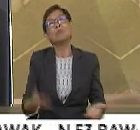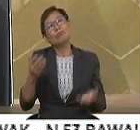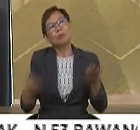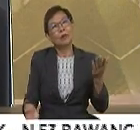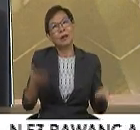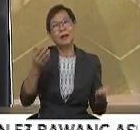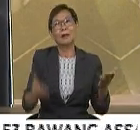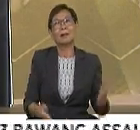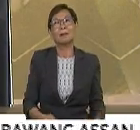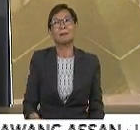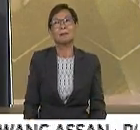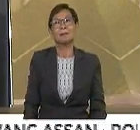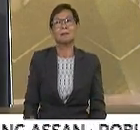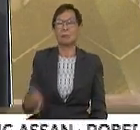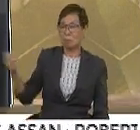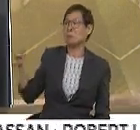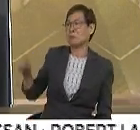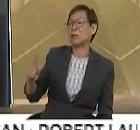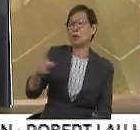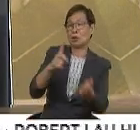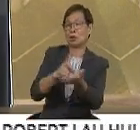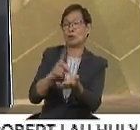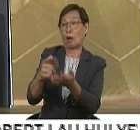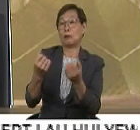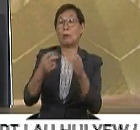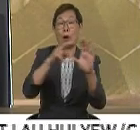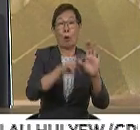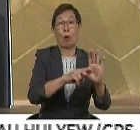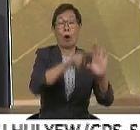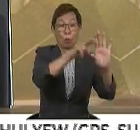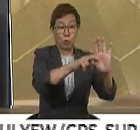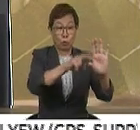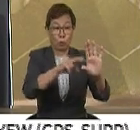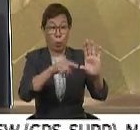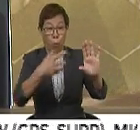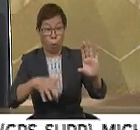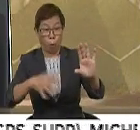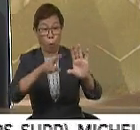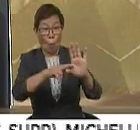mungkin seperti apa yang ada kata ni, ada banyak kursi panas. Saya rasa